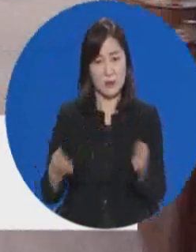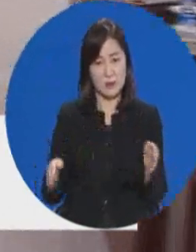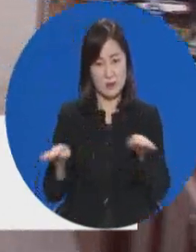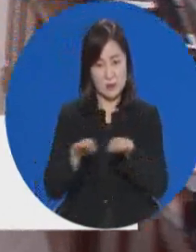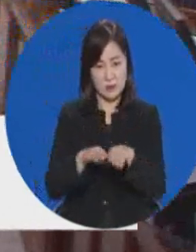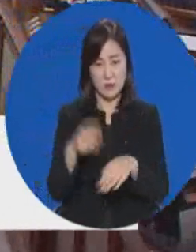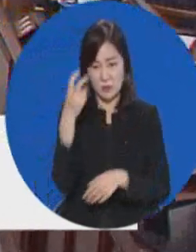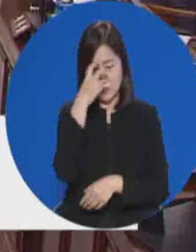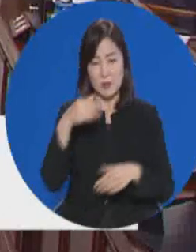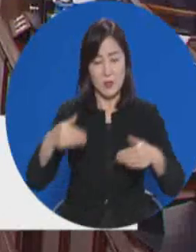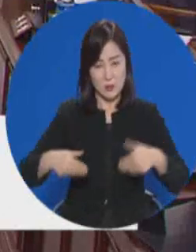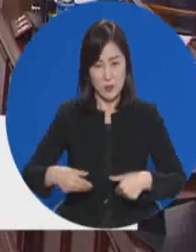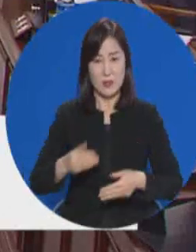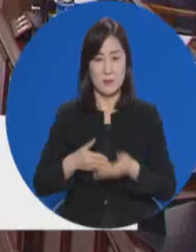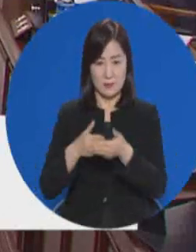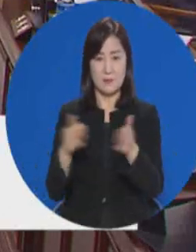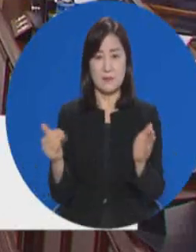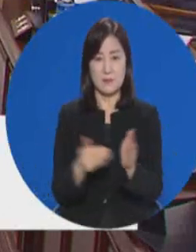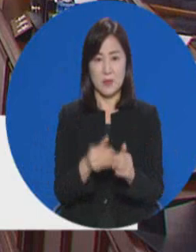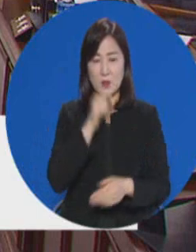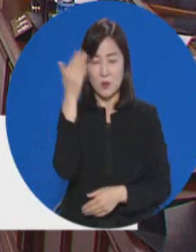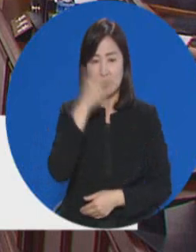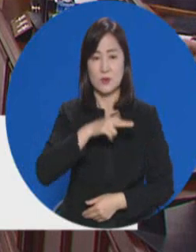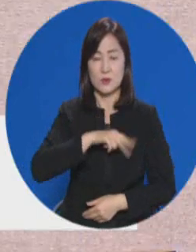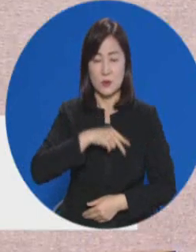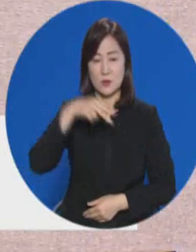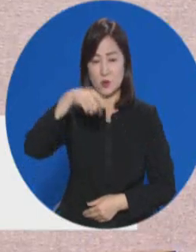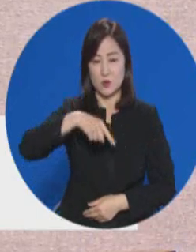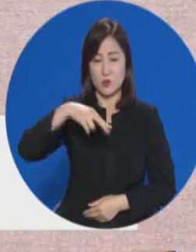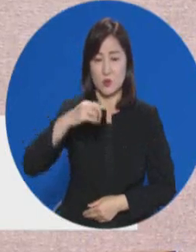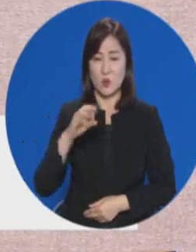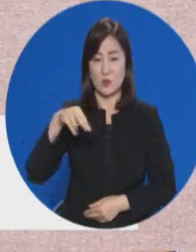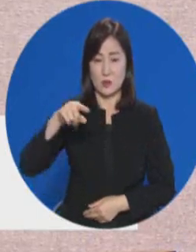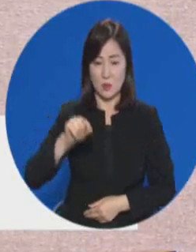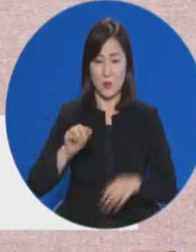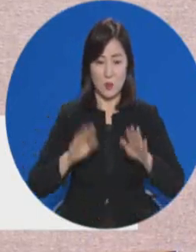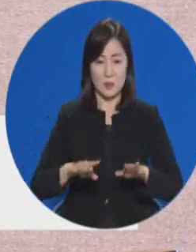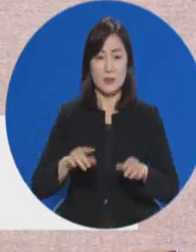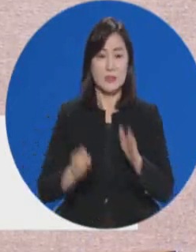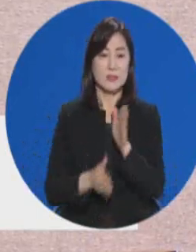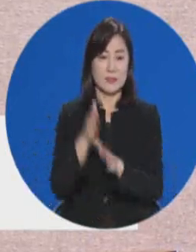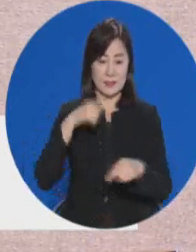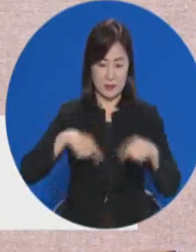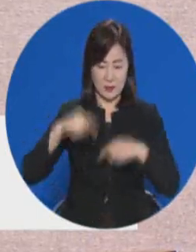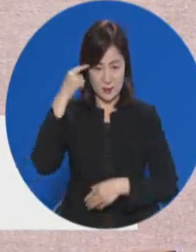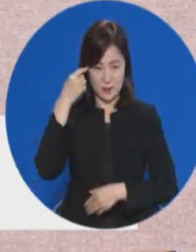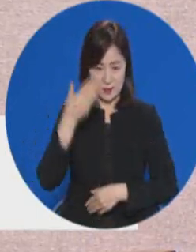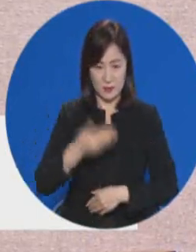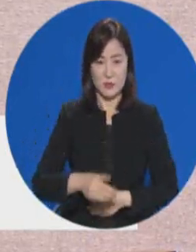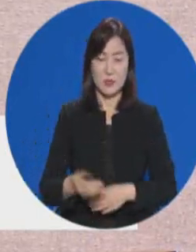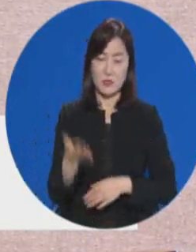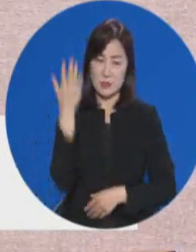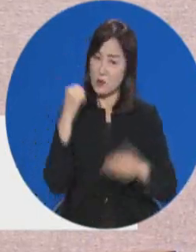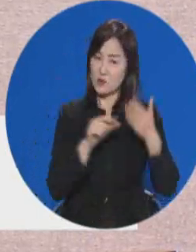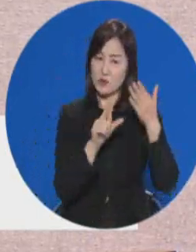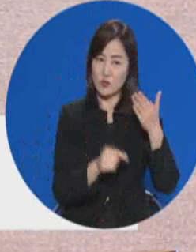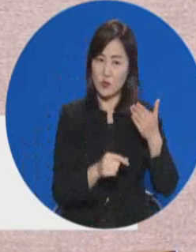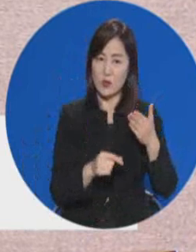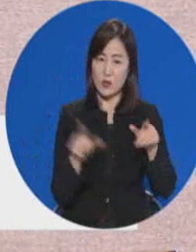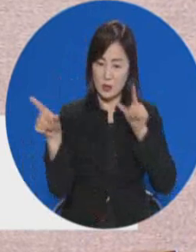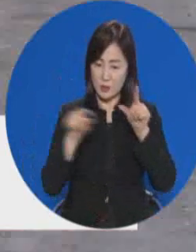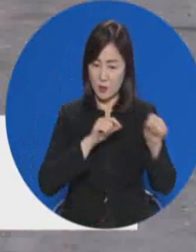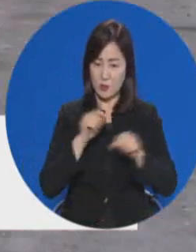필요하다는 주장이 나왔습니다. 여수시의회 주종섭 의원은 오늘 시정질의를 통해 지난 9월 묘도 온동마을에서 채취된